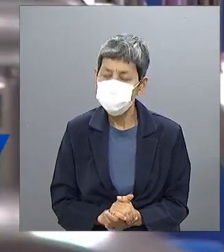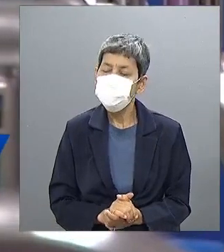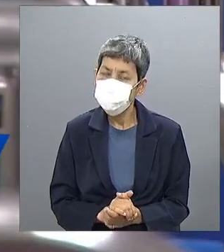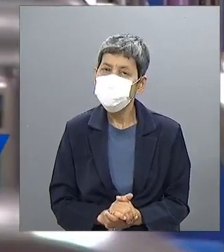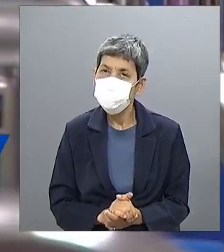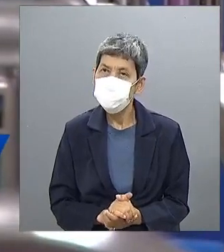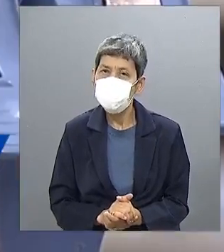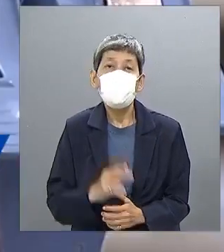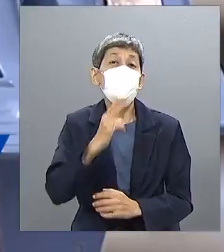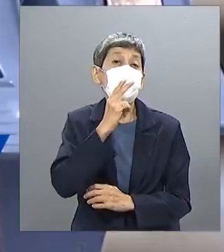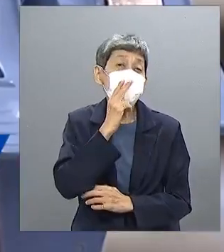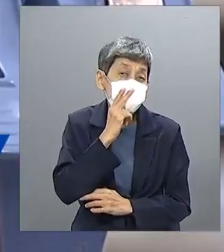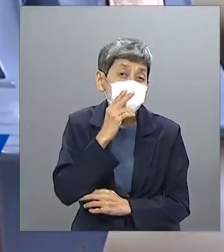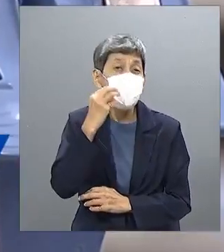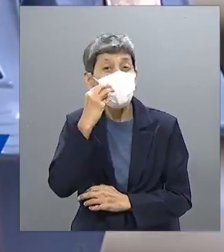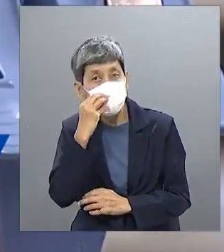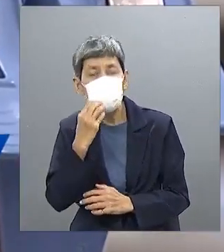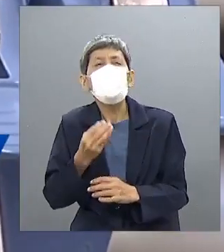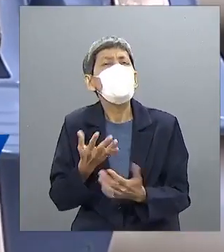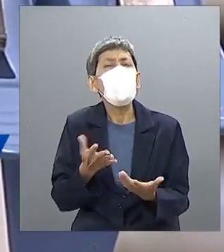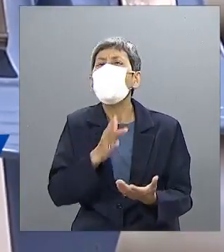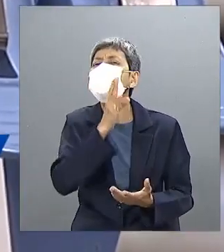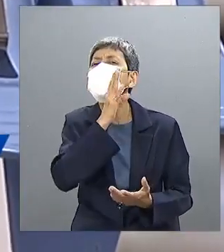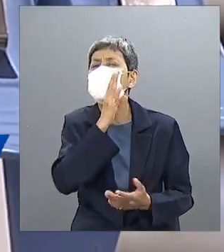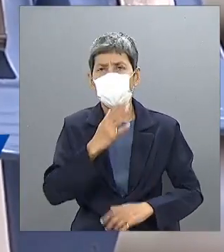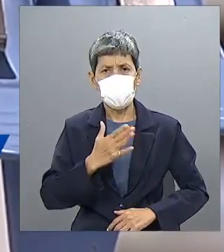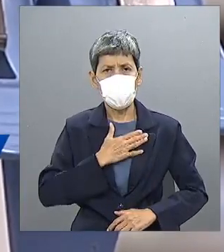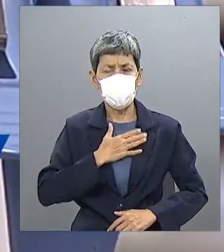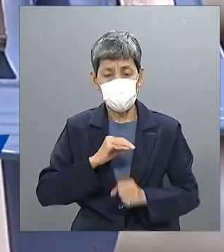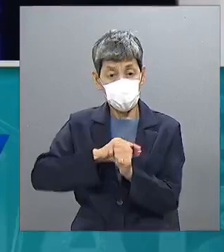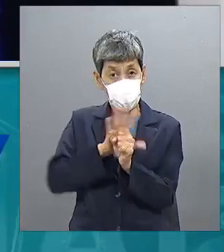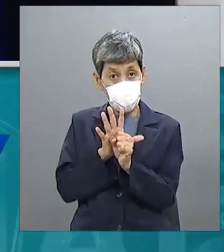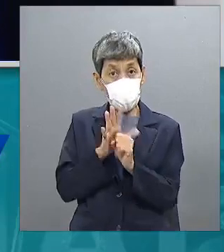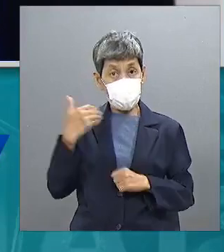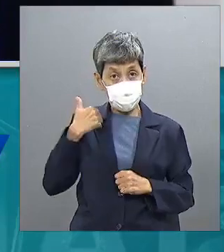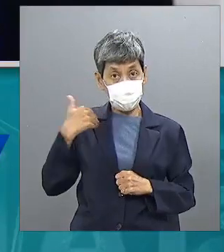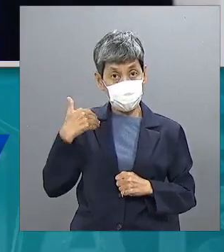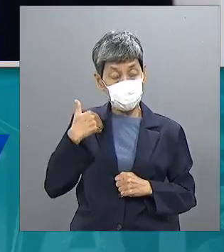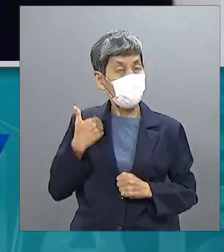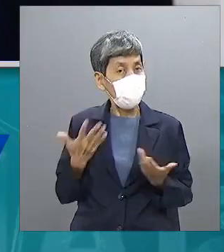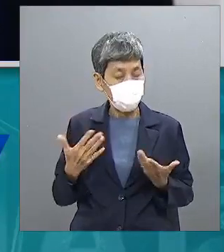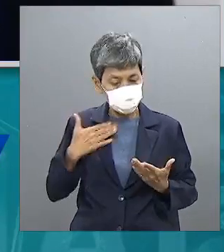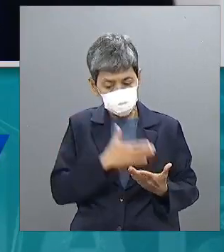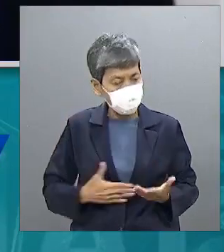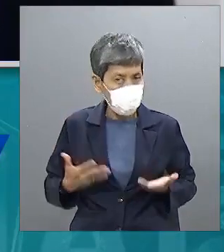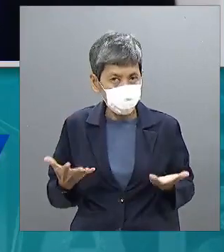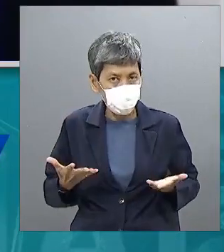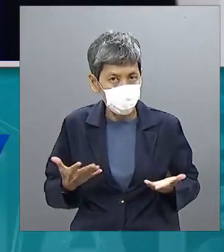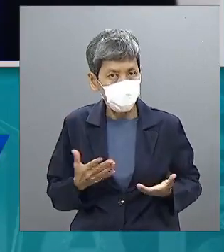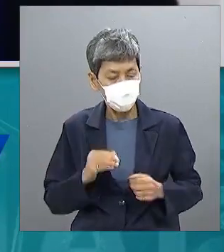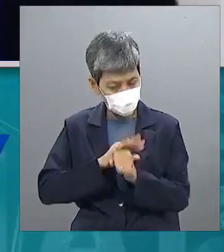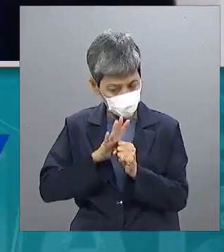การสูบบุหรี่นะคะส่งผลอย่างไรบ้างคะถ้าเราติดเชื้อคูเวต 19จะส่งผลอย่างไรกับสุขภาพของเราบ้างคะ